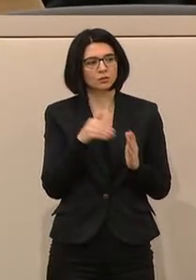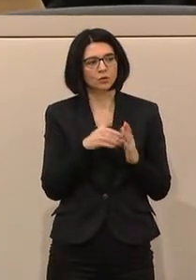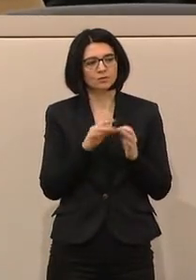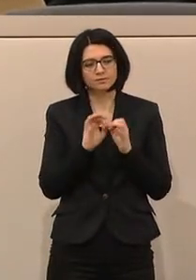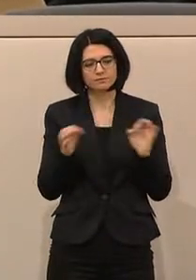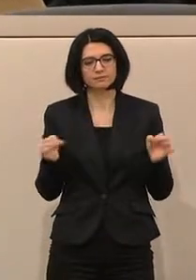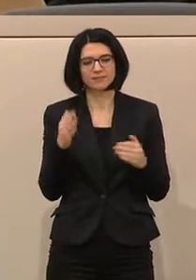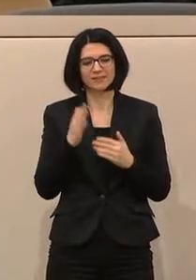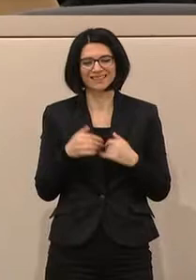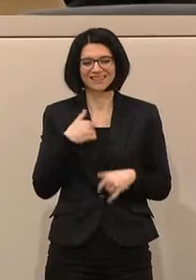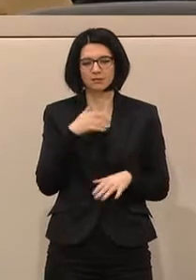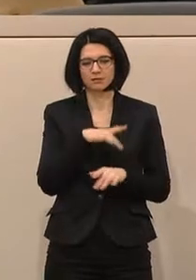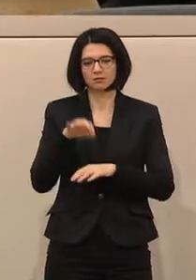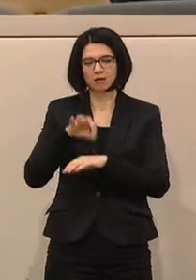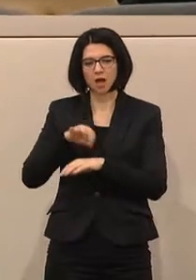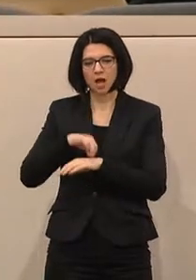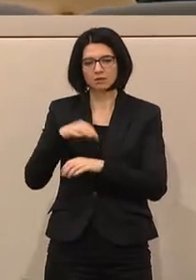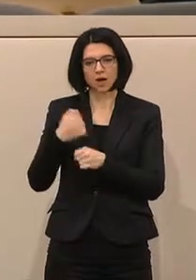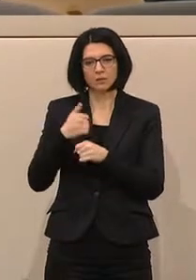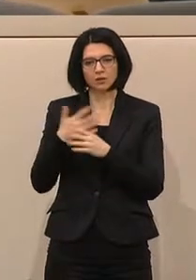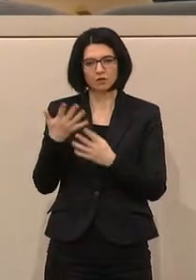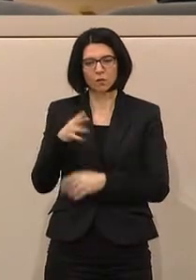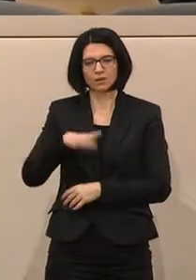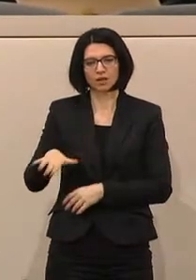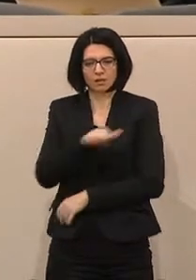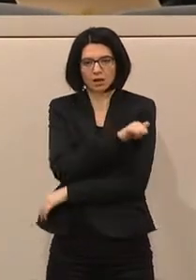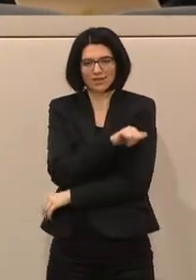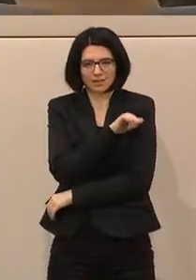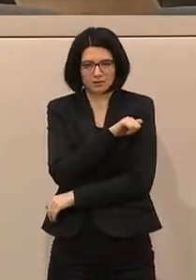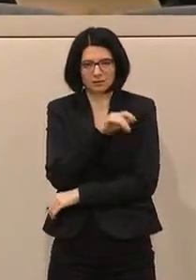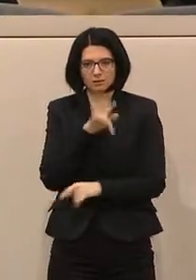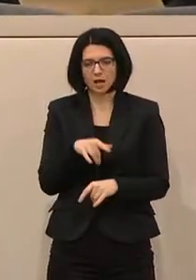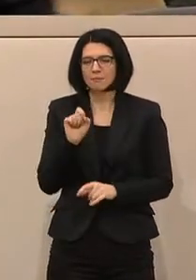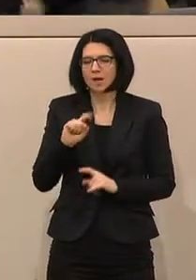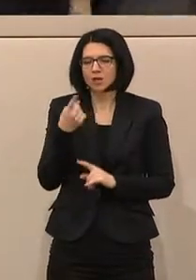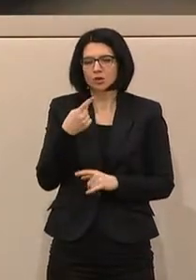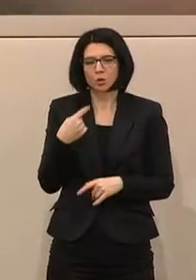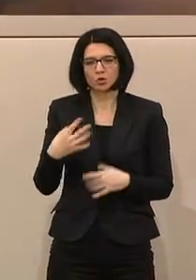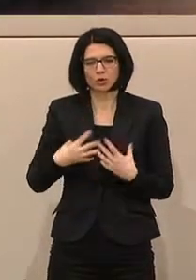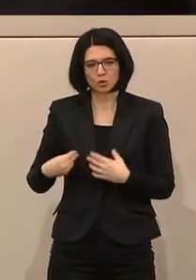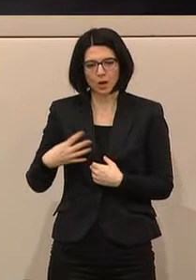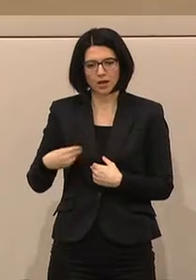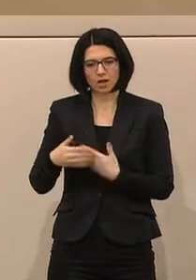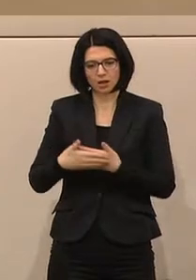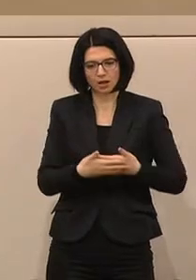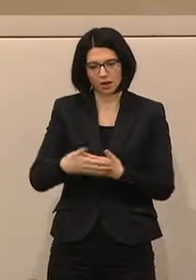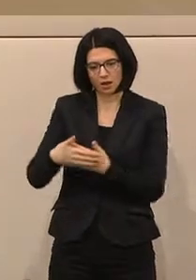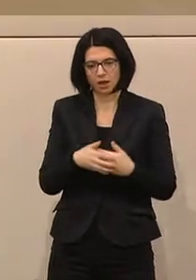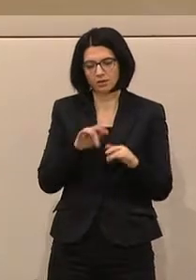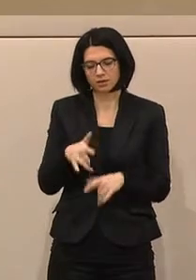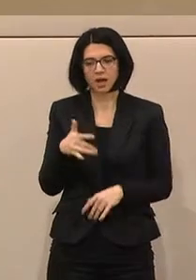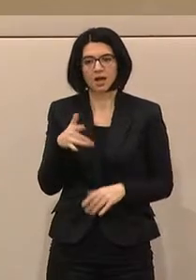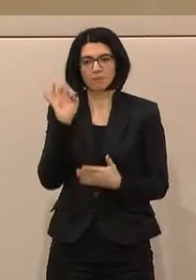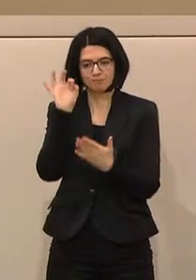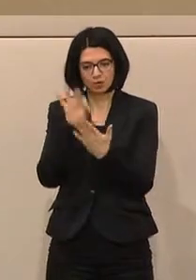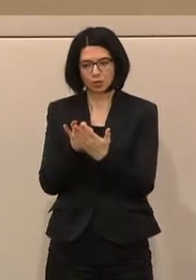Ich arbeite als Primarärztin in der Kinderklinik und ich sehe, dass besonders Säuglinge von dieser Maserninfektion, wenn betroffen,